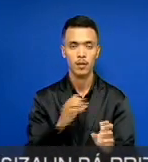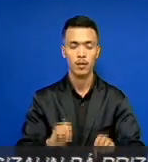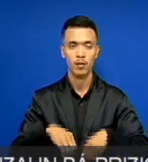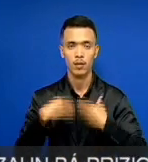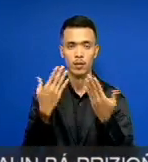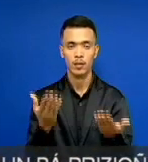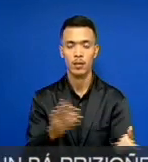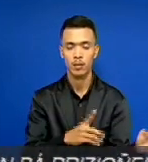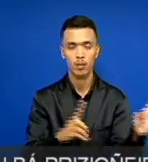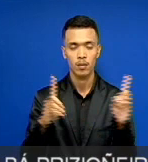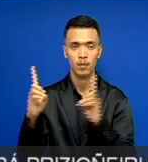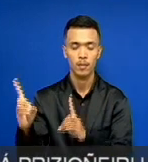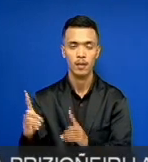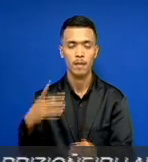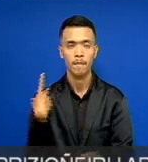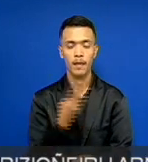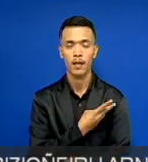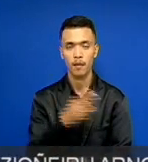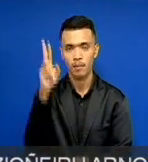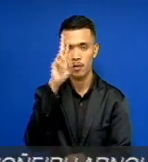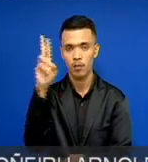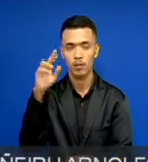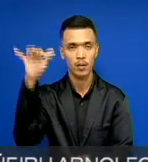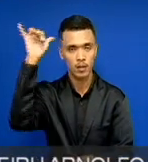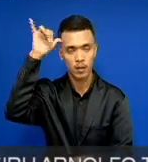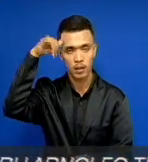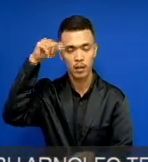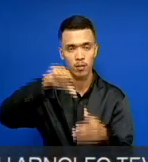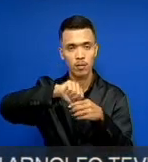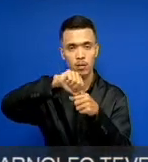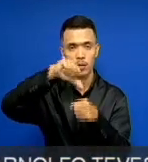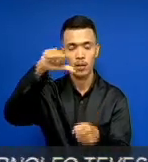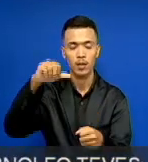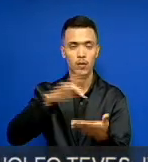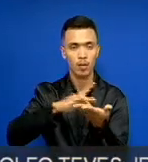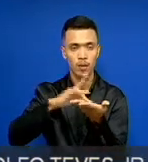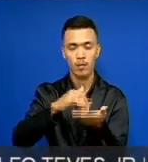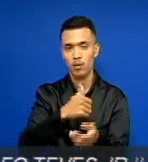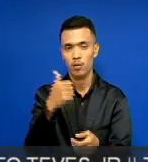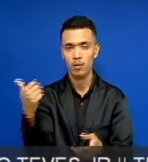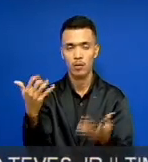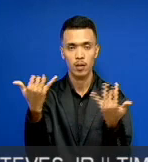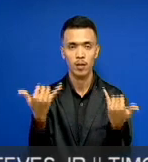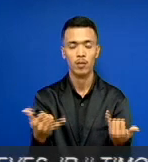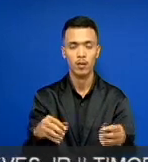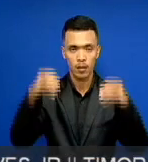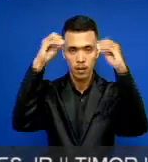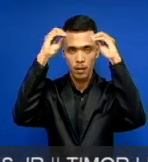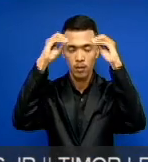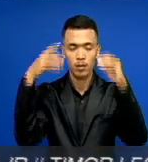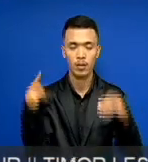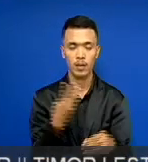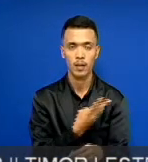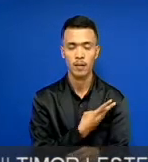ba idene. Durante ne, ami uja de karauten, pupuk sirselu. Idene, mai fono en ami, hoy satu aplika harikulit nebe maka emala